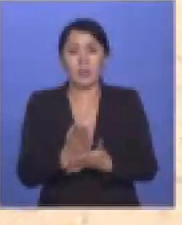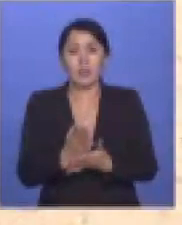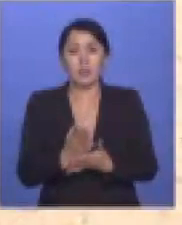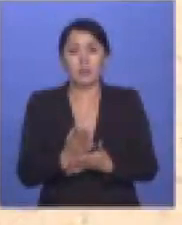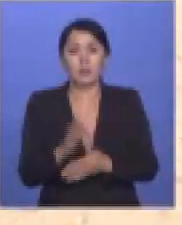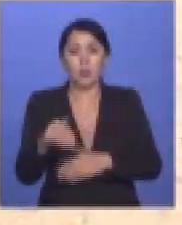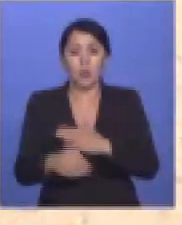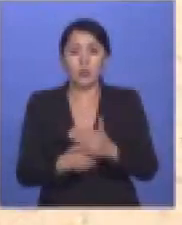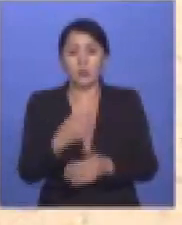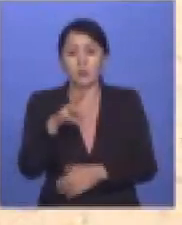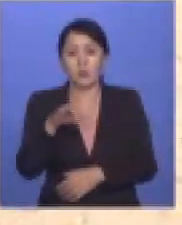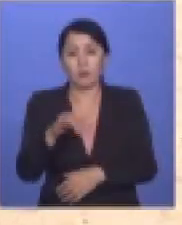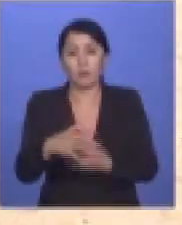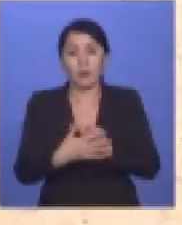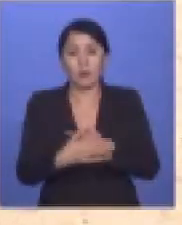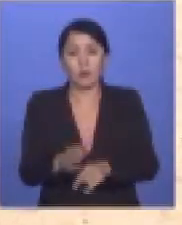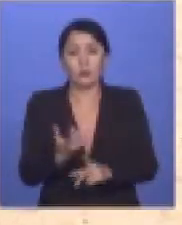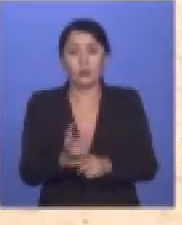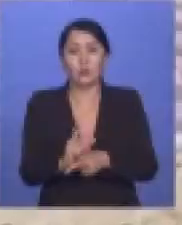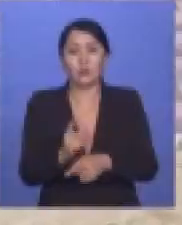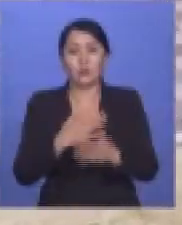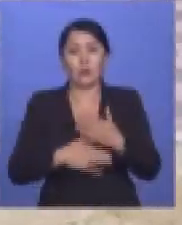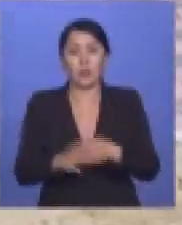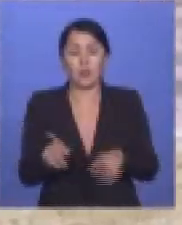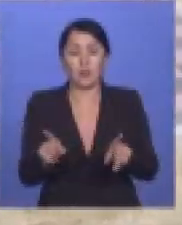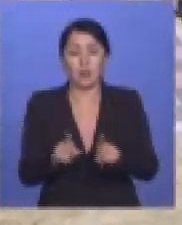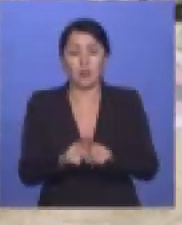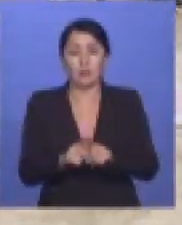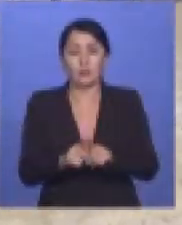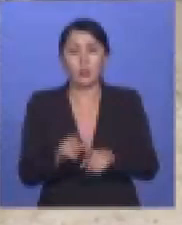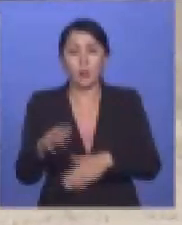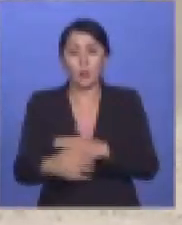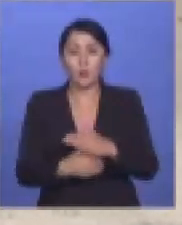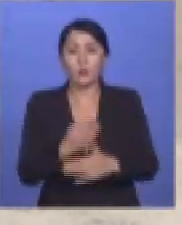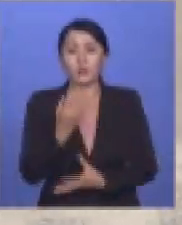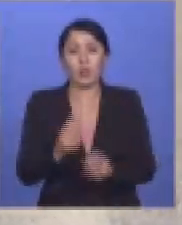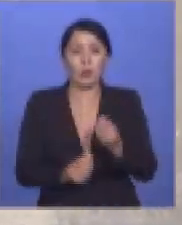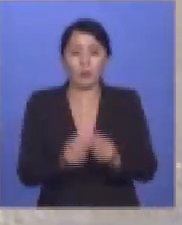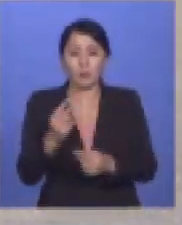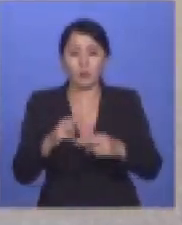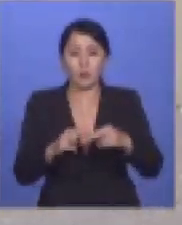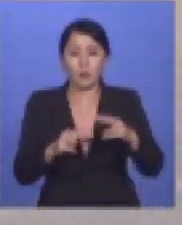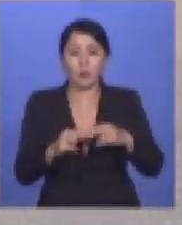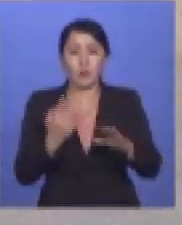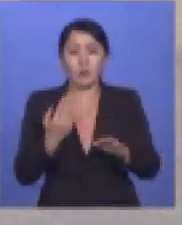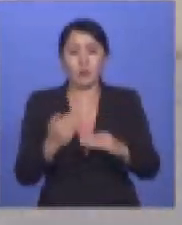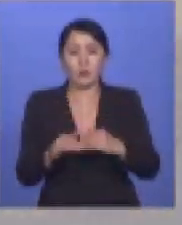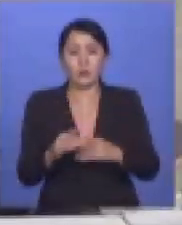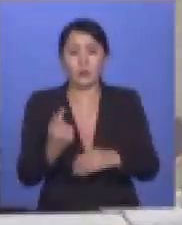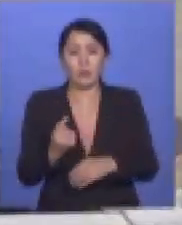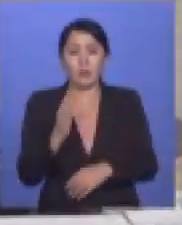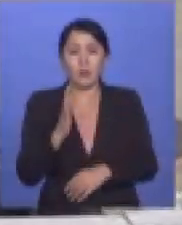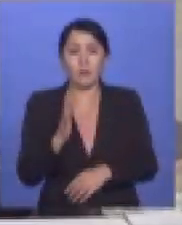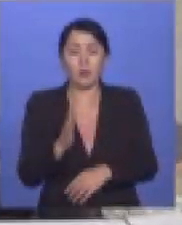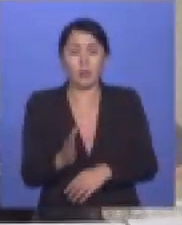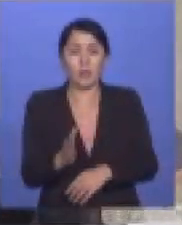міне жаңадан клуб ашылғалы жатыр. Бұл қуантарлық жайт. Сонымен қатар ауылда заманауи ойын алаңының құрылысы аяқталуға шақ тұр.